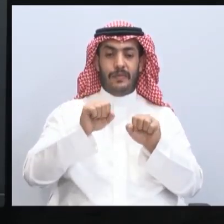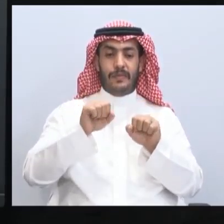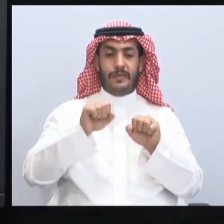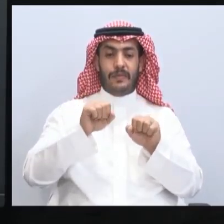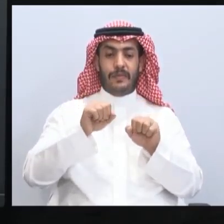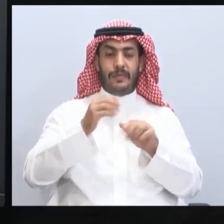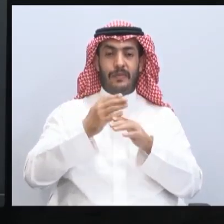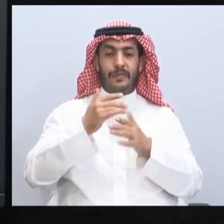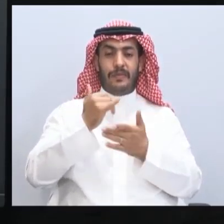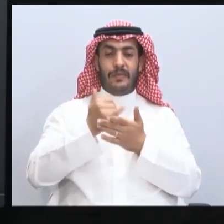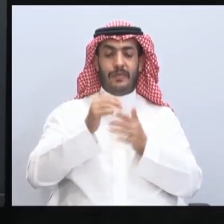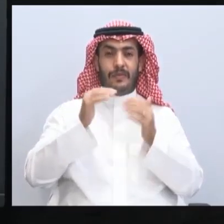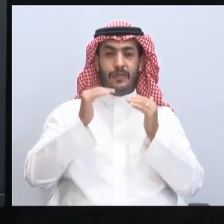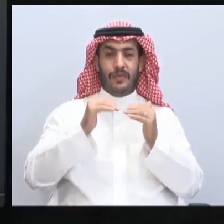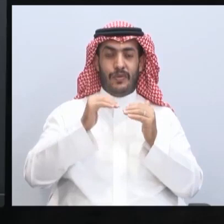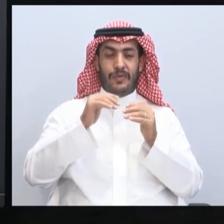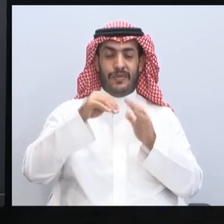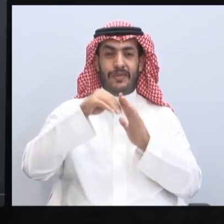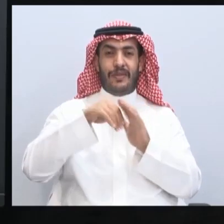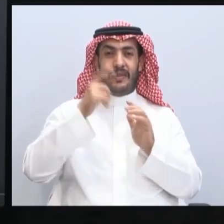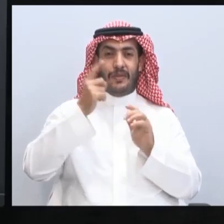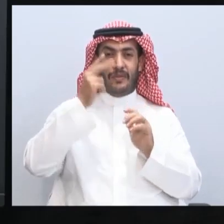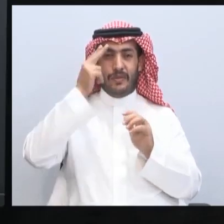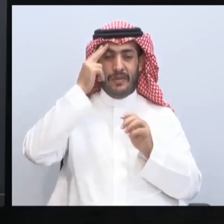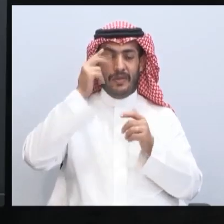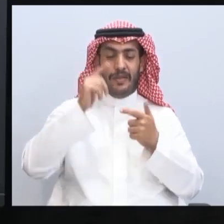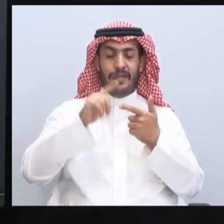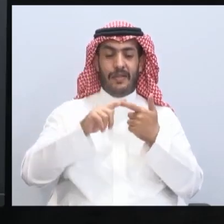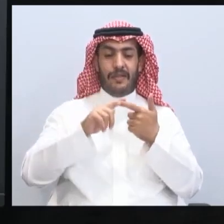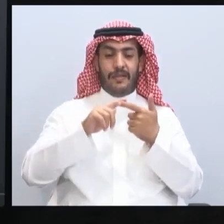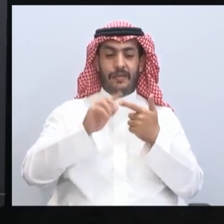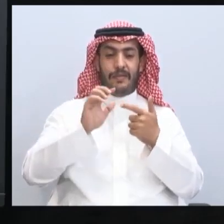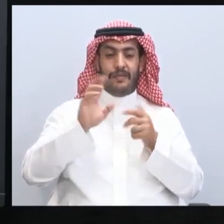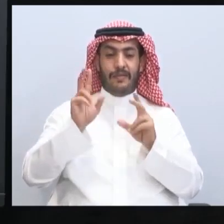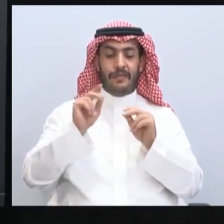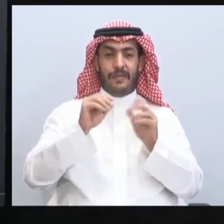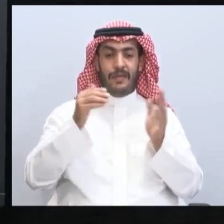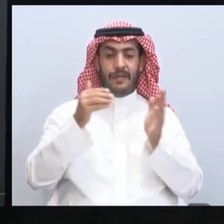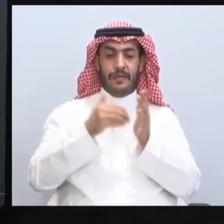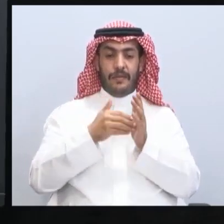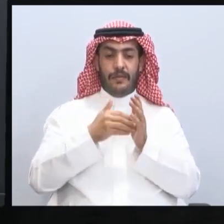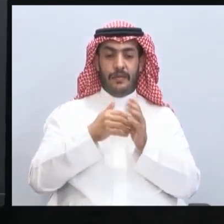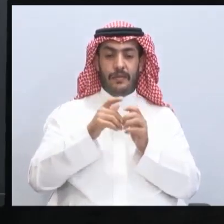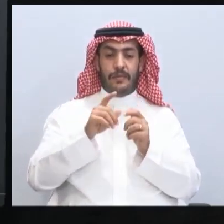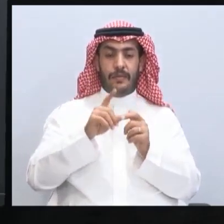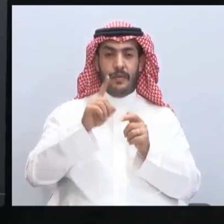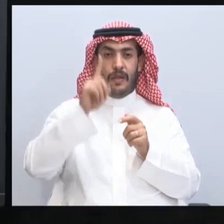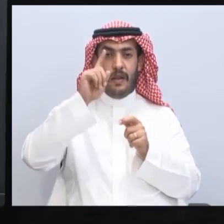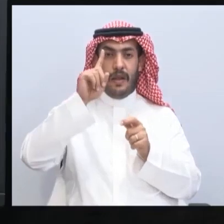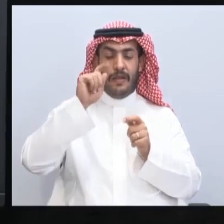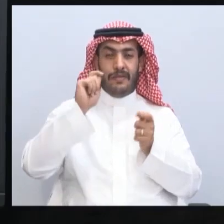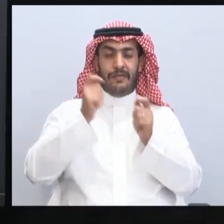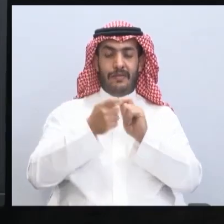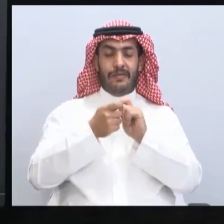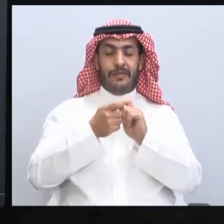حيث ان سقوط الدوله السعوديه الثانيه كما ذكرت لكم لم يعني النهايه حيث قيض الله سبحانه